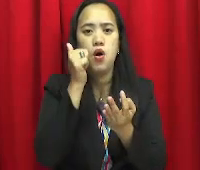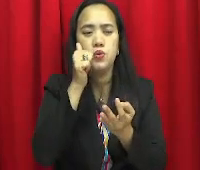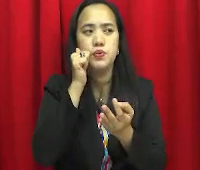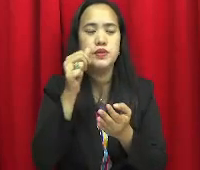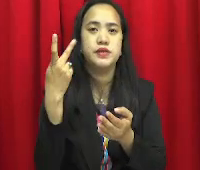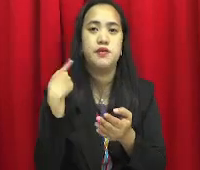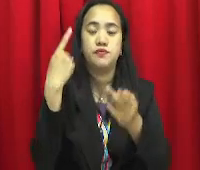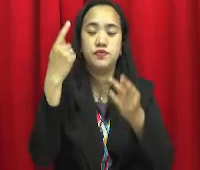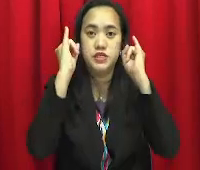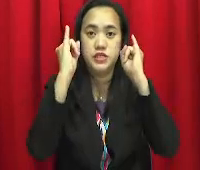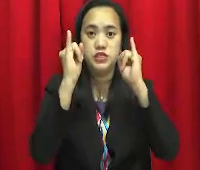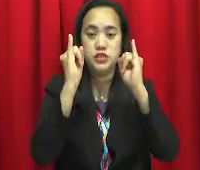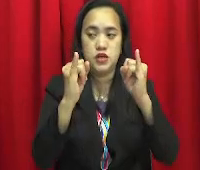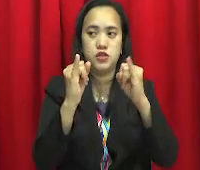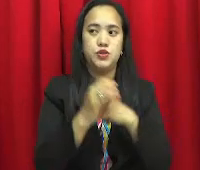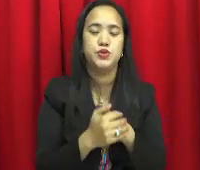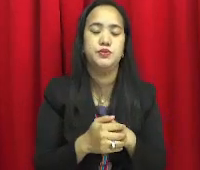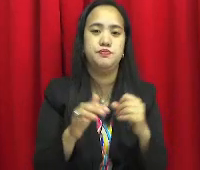akin,